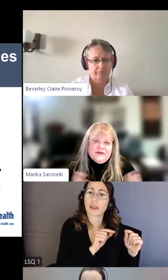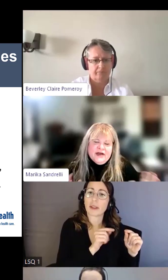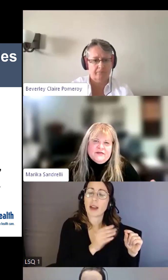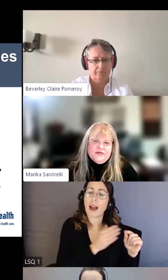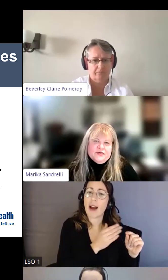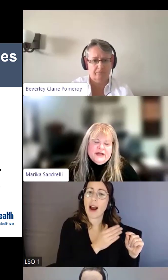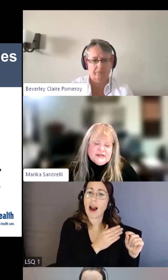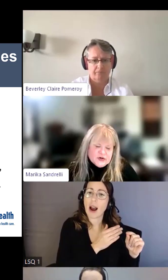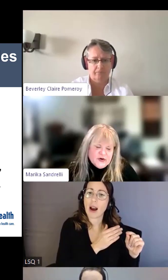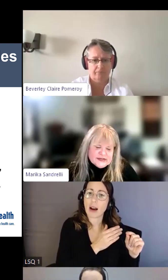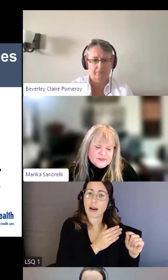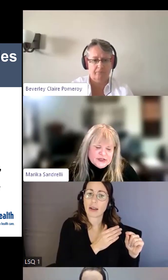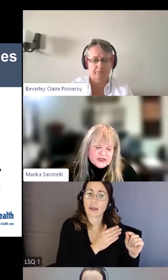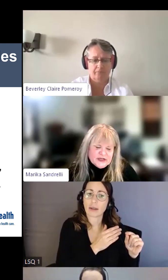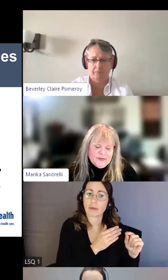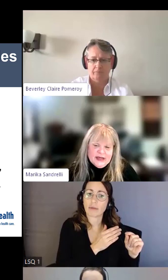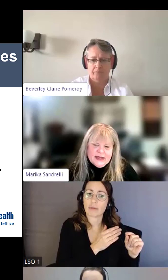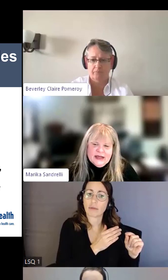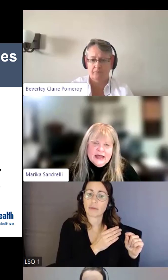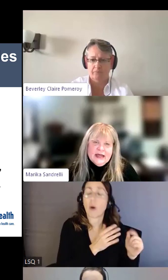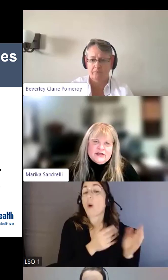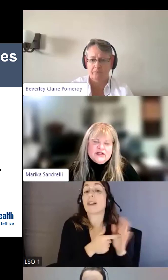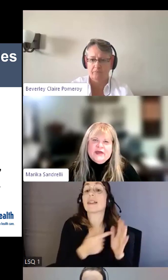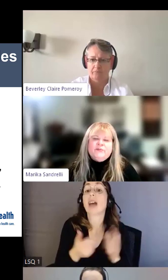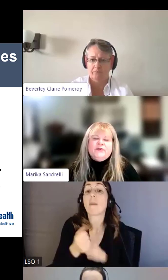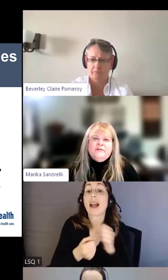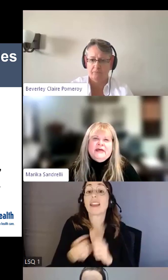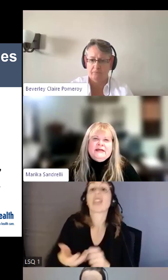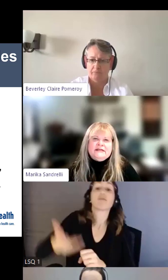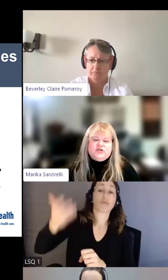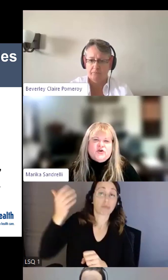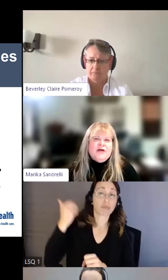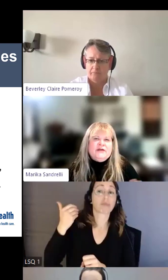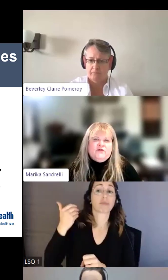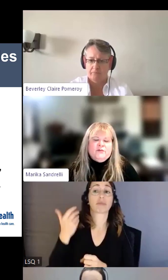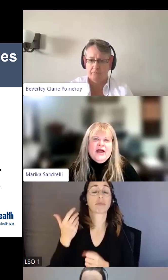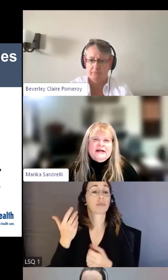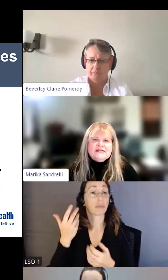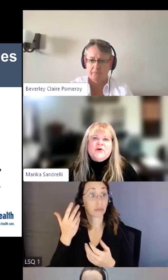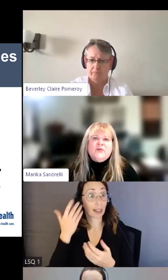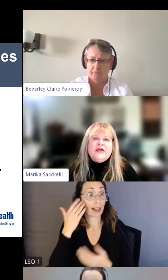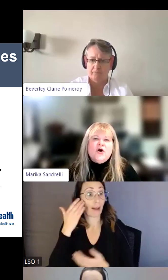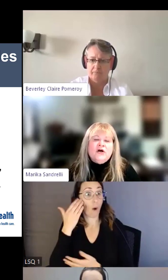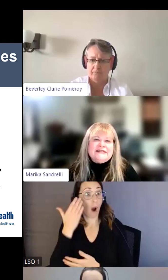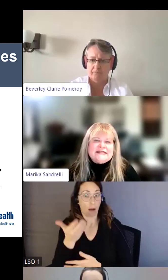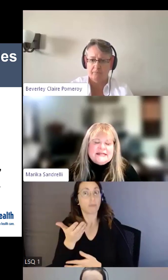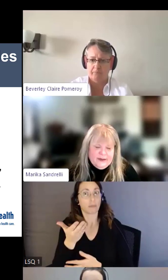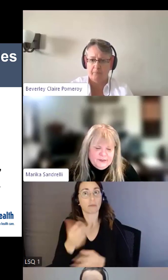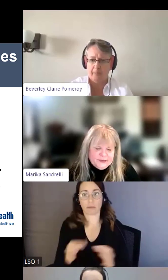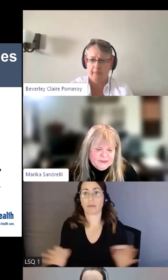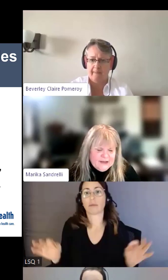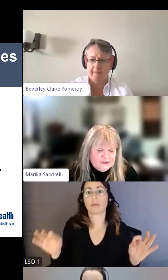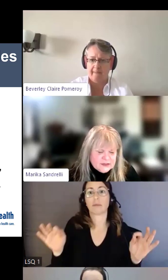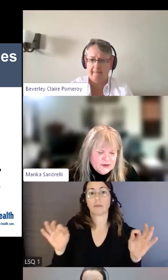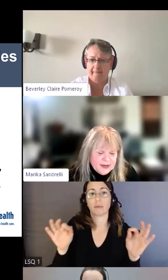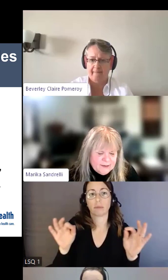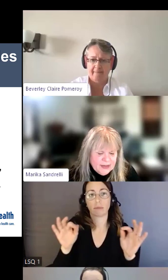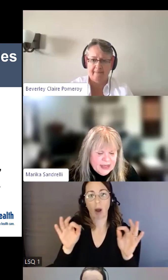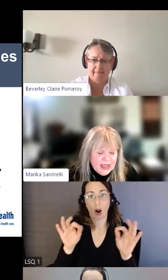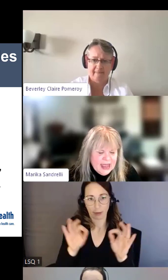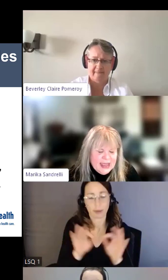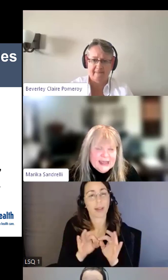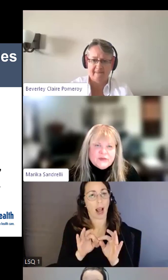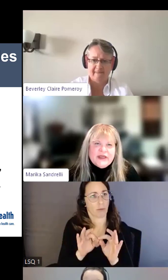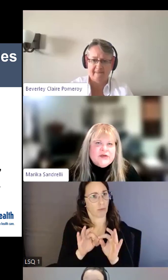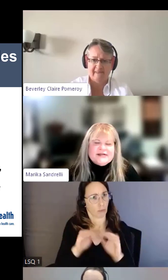on peut voir que c'est important de mettre en œuvre ce qu'on appelle le TRIP, donc c'est le traumatisme